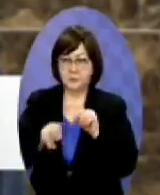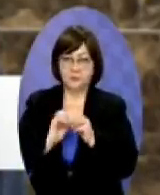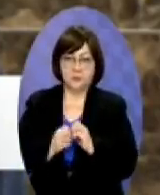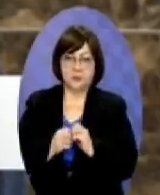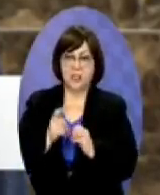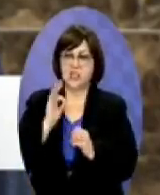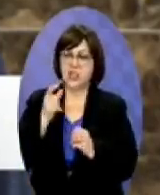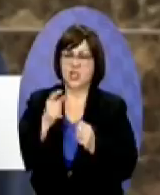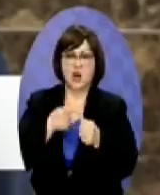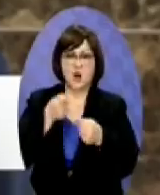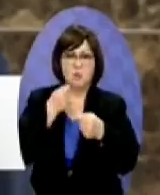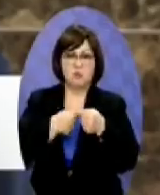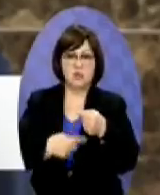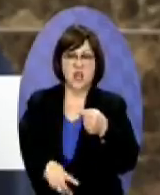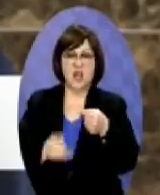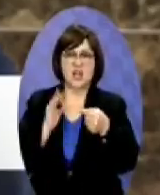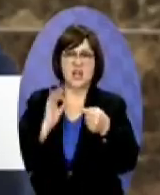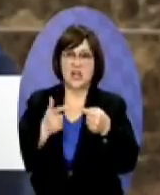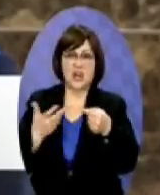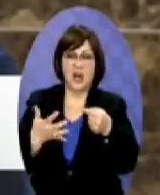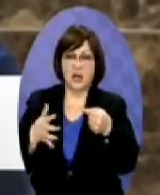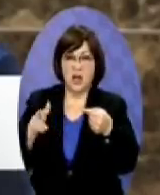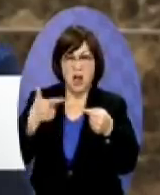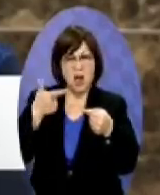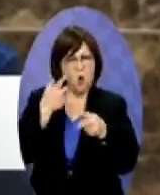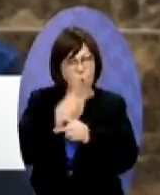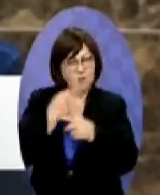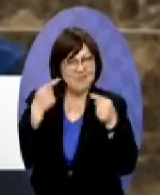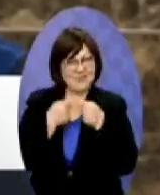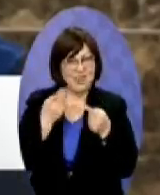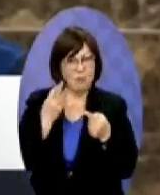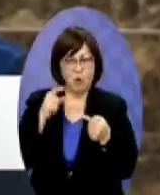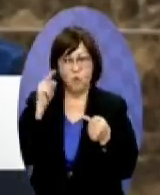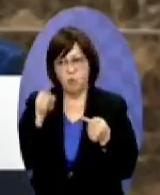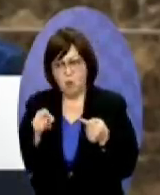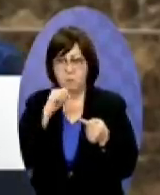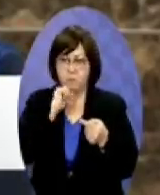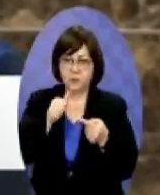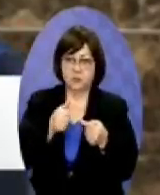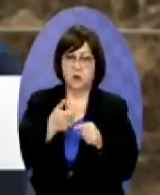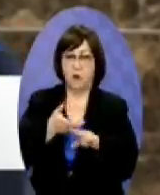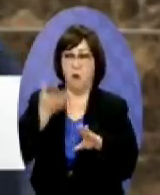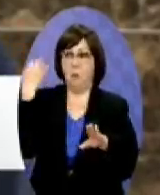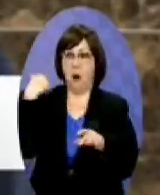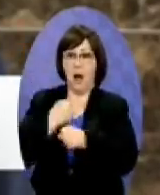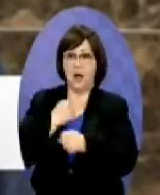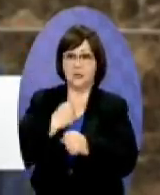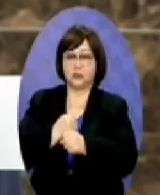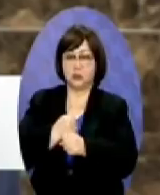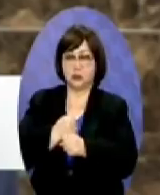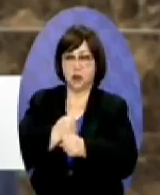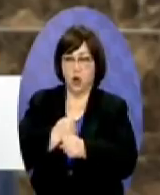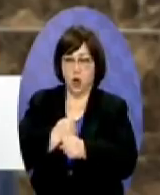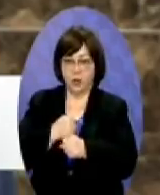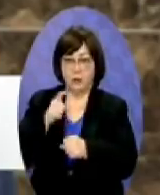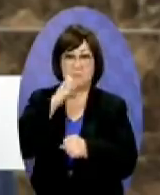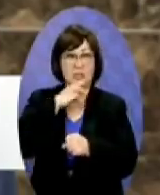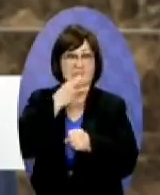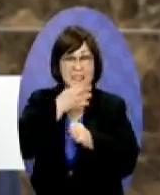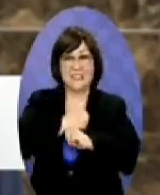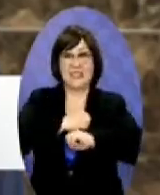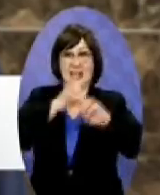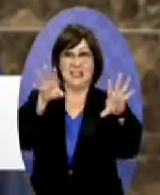гэдэг маань өөрөө бол тухайн асуудал гинт төр мөн эсхийг бол нэрвшин тогтоох өмнөх ажиллагаа байгаа. Тийм учраас хил мэдээллийн хэрэгсэл гараад байгаа шүүгч нарт